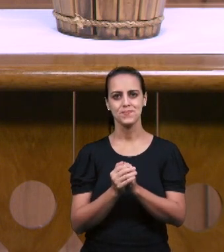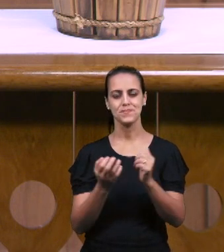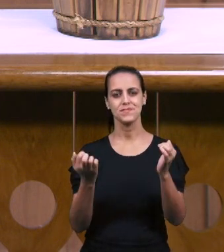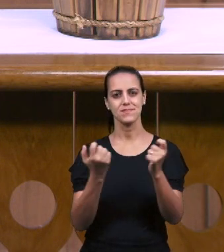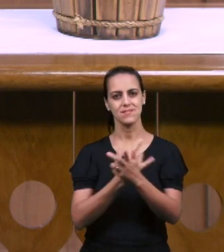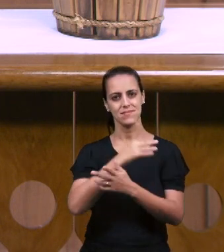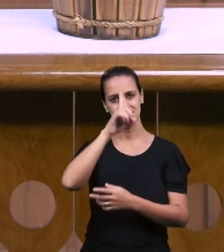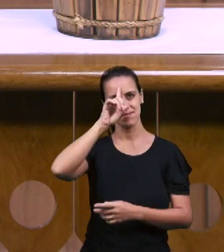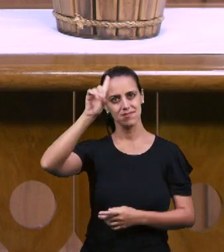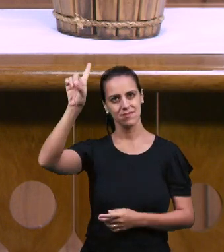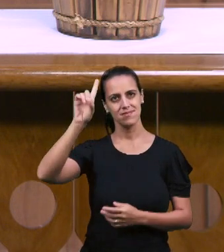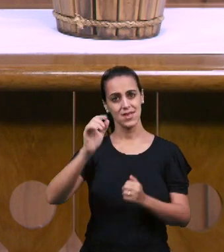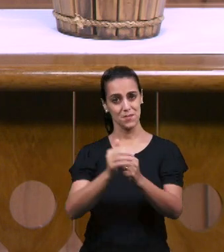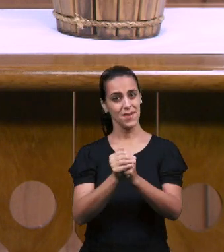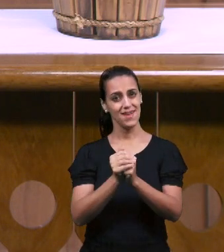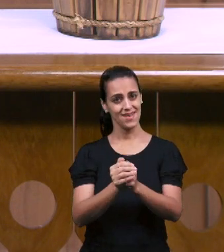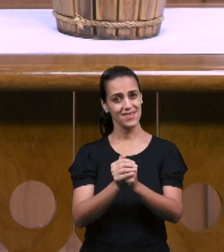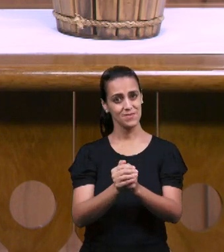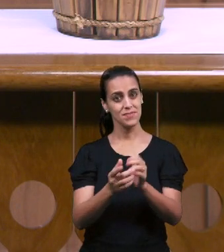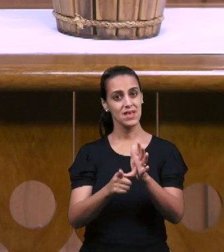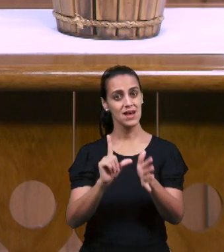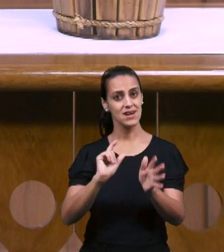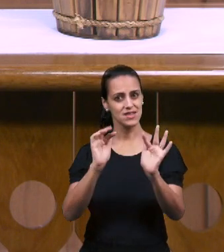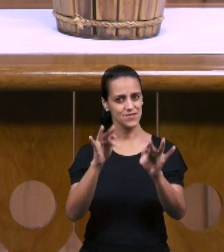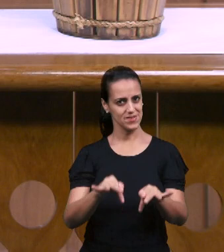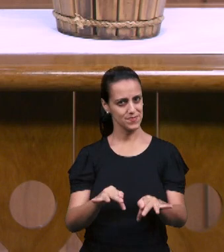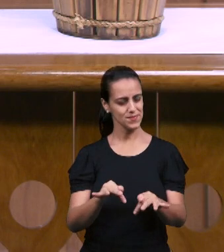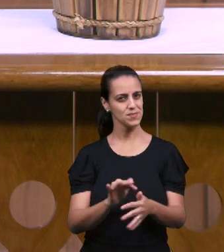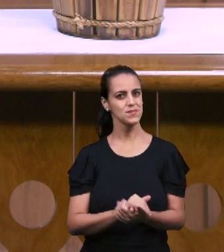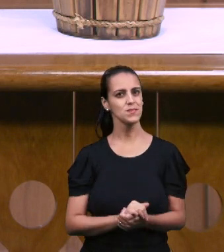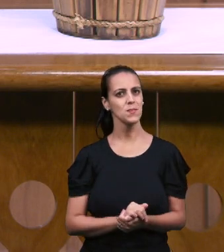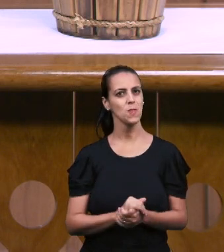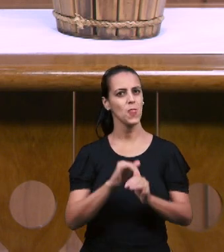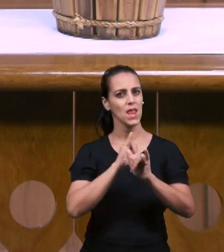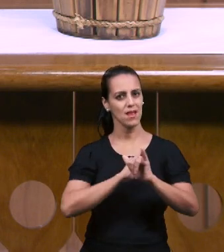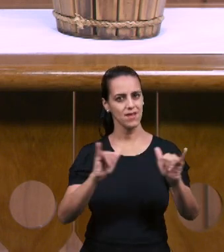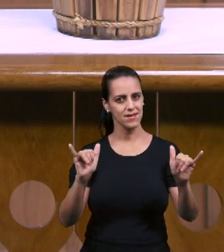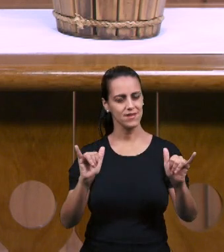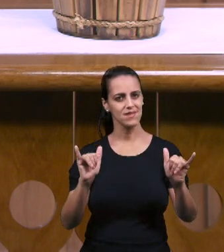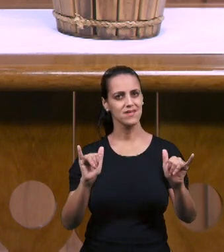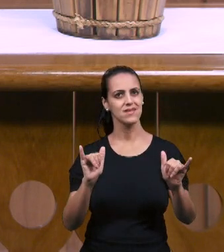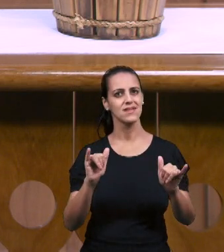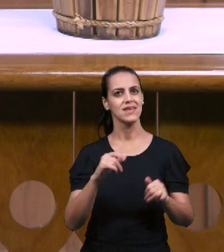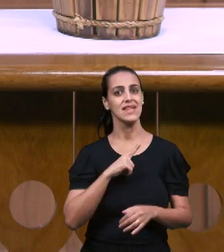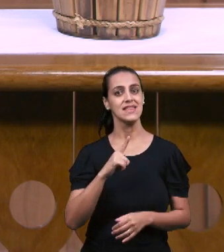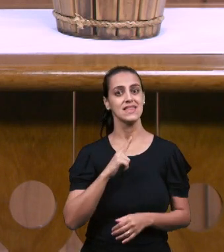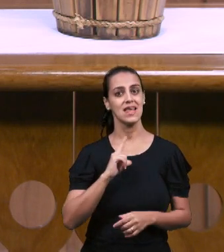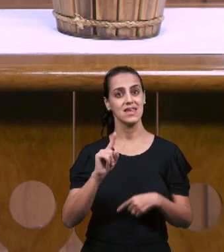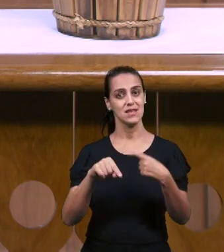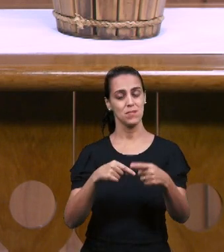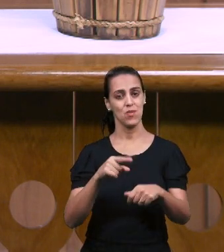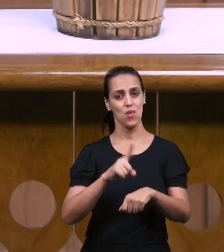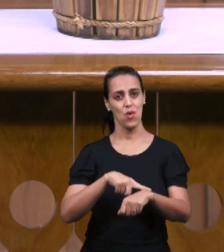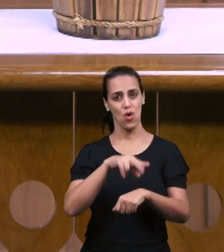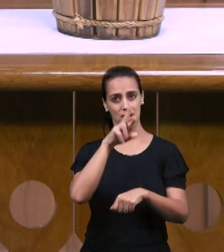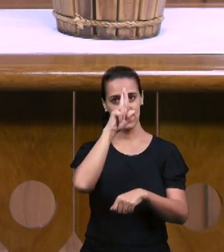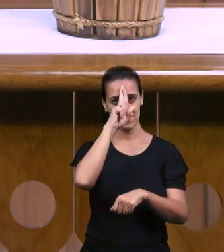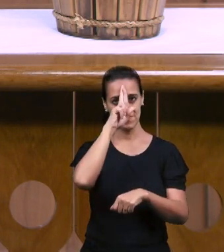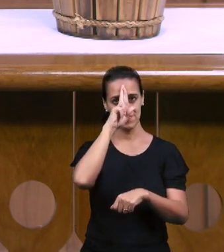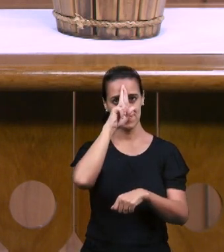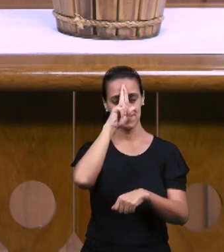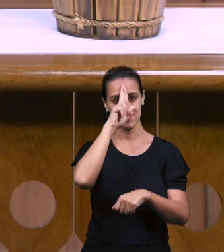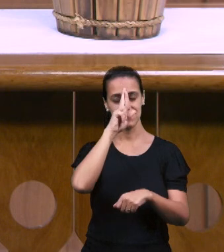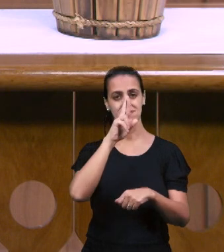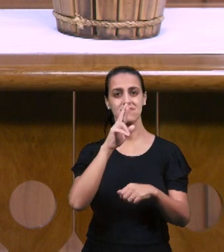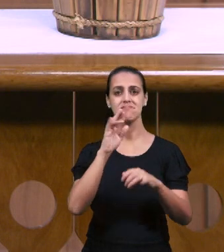Dieu. Mais, mes frères, avant de finir, nous voulons juste informer que nous allons voir d'ici peu à midi au Brésil